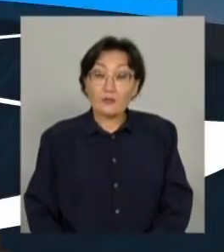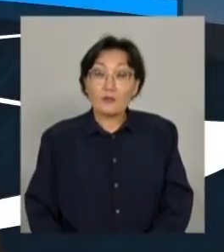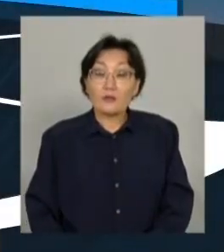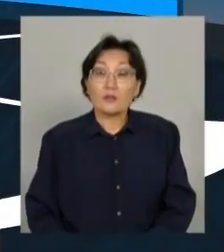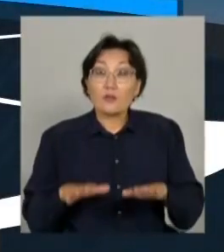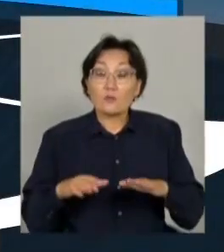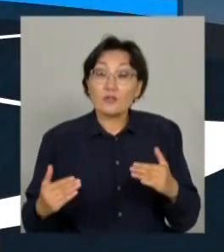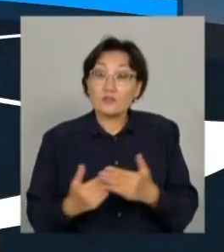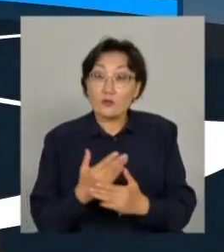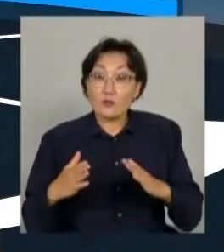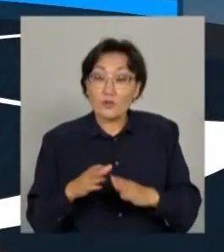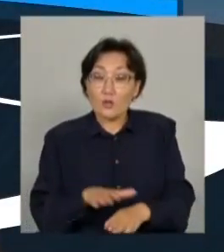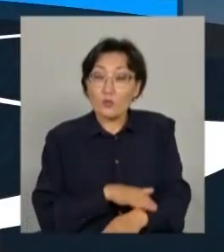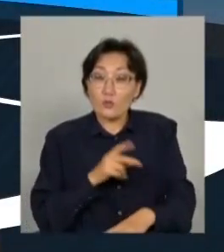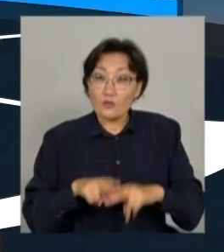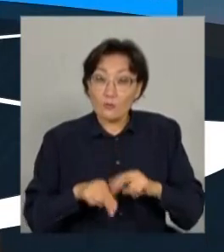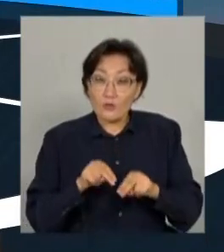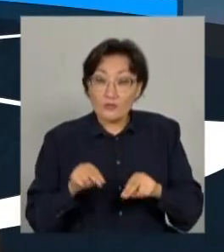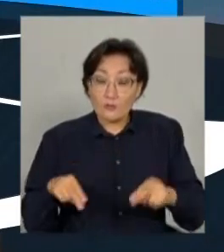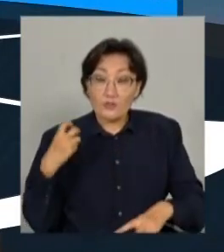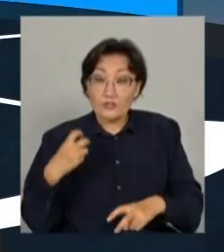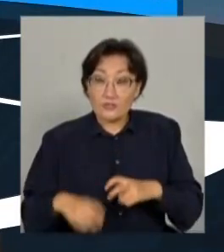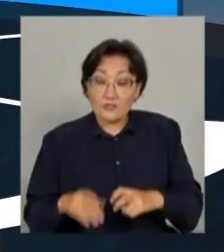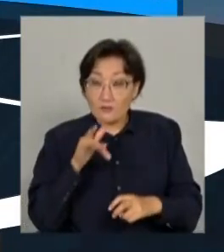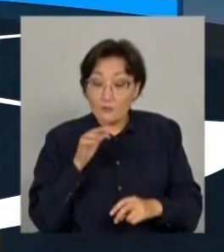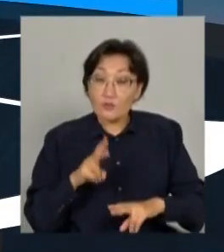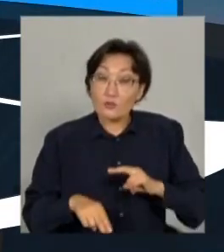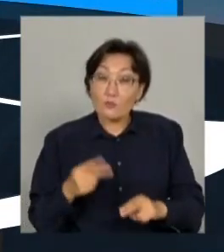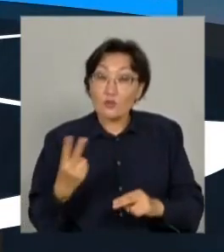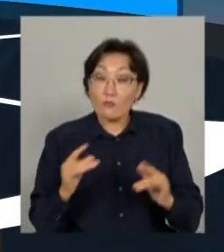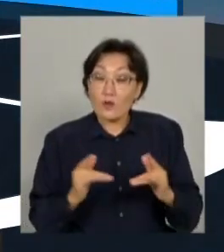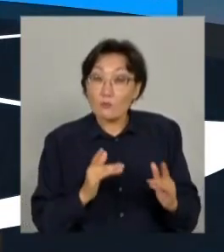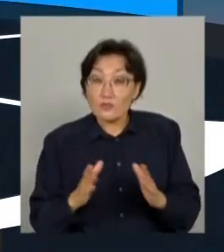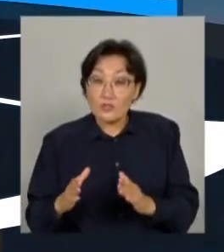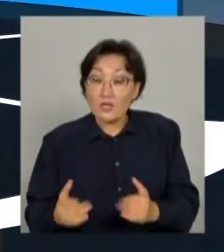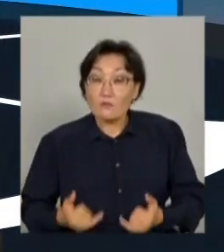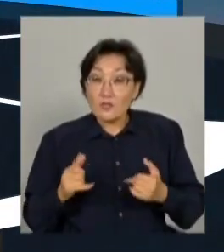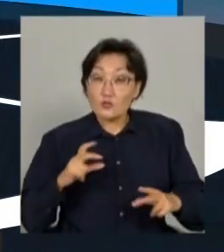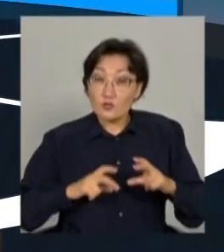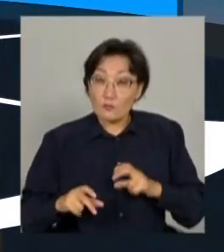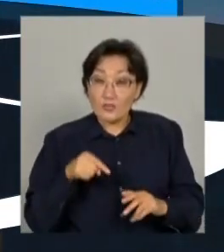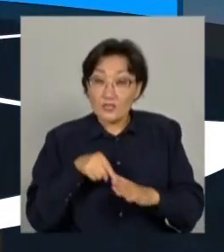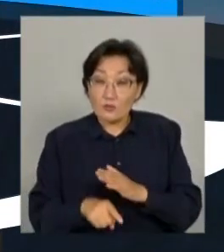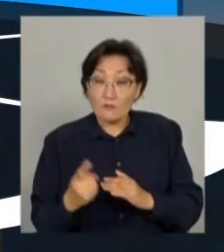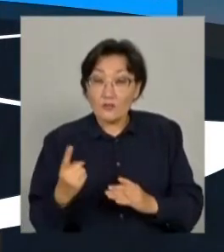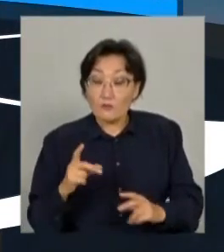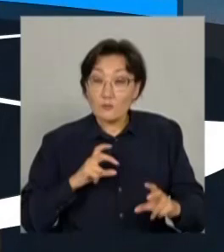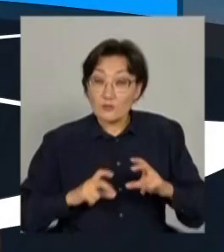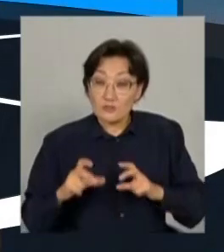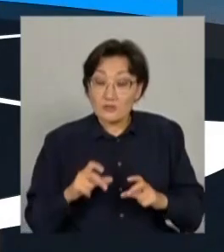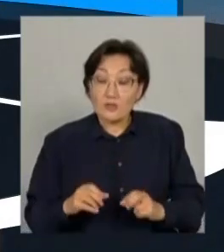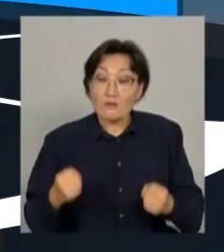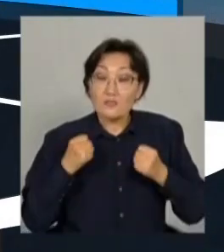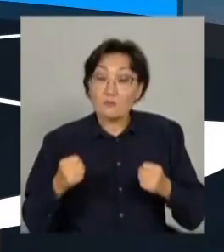Вместо нового жилья – долгострой. В Петропавловске срываются сроки строительства двух общежитий для студентов одного из местных вузов и